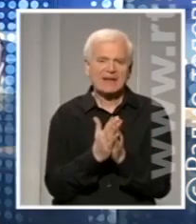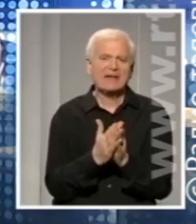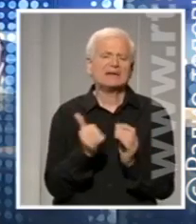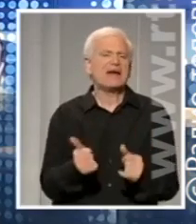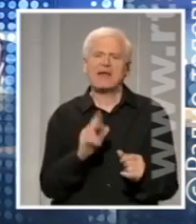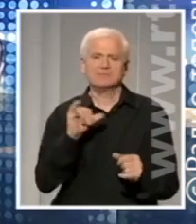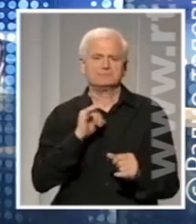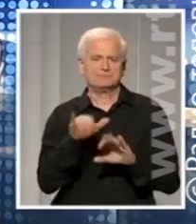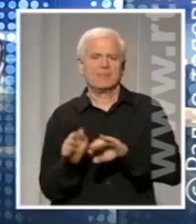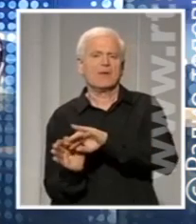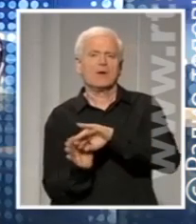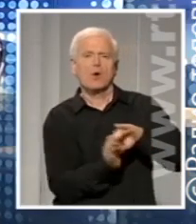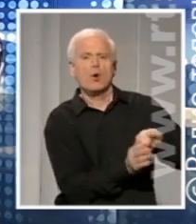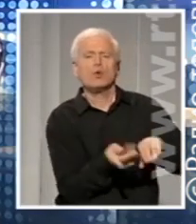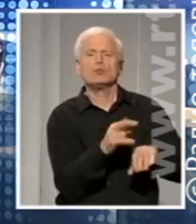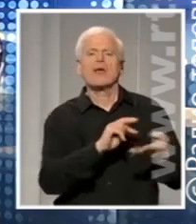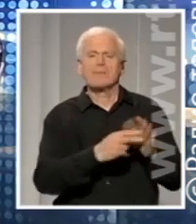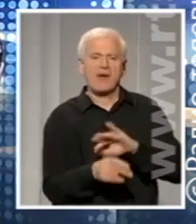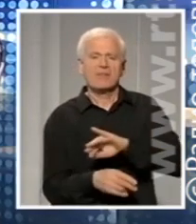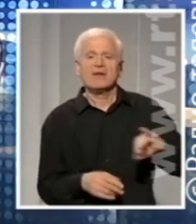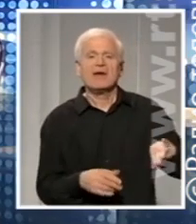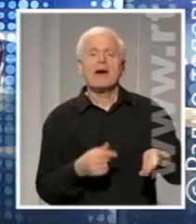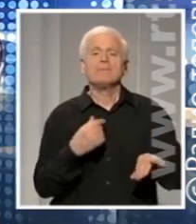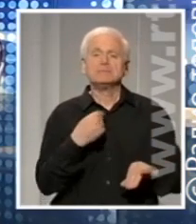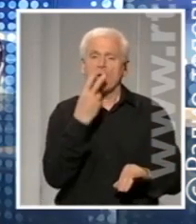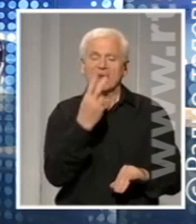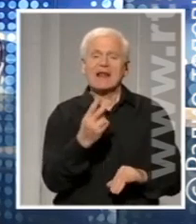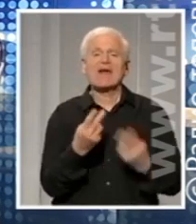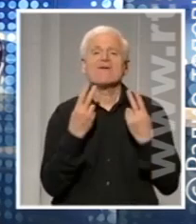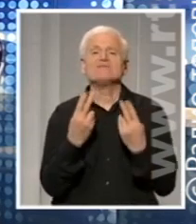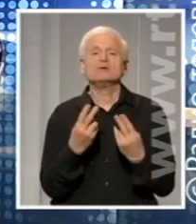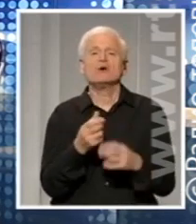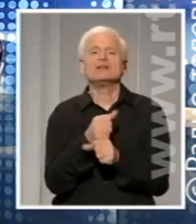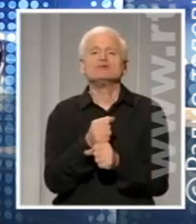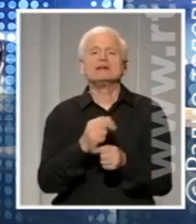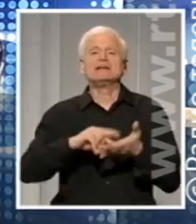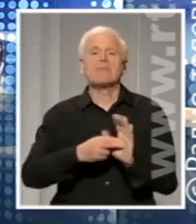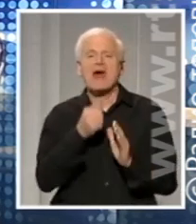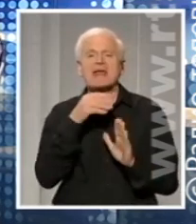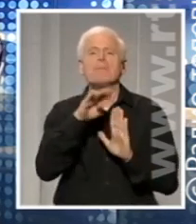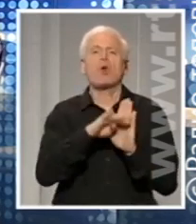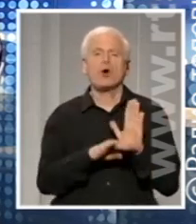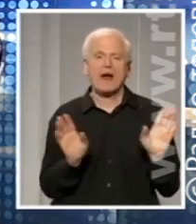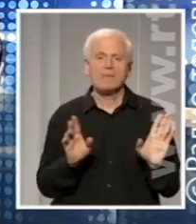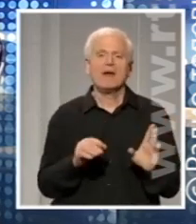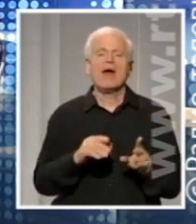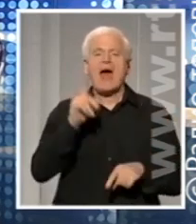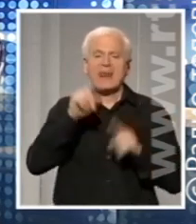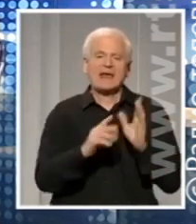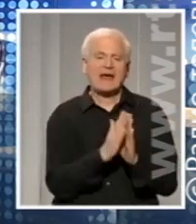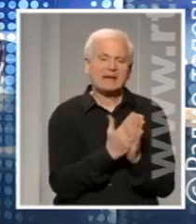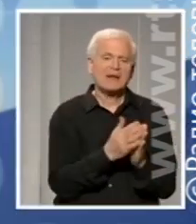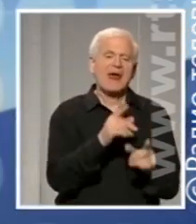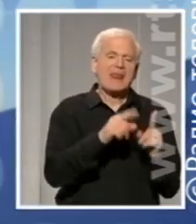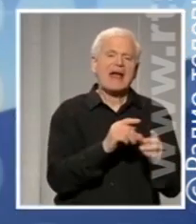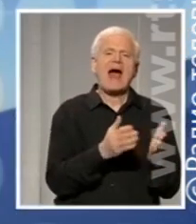drugom planu, da kažem. Dakle, ono što je jako važno je držati se plana i programa. Dakle, u nekom udžbeniku se možda neka